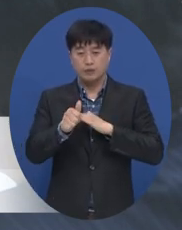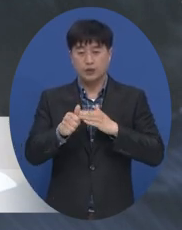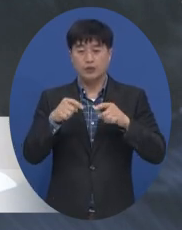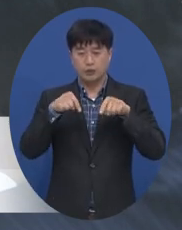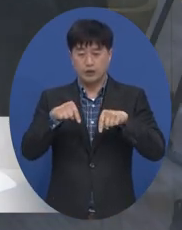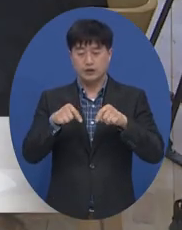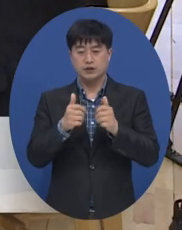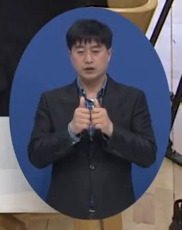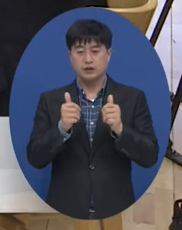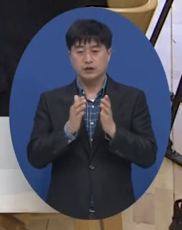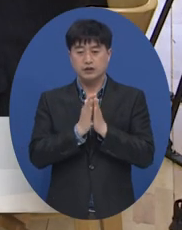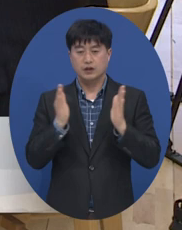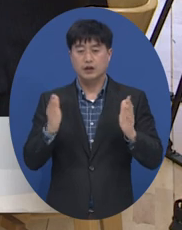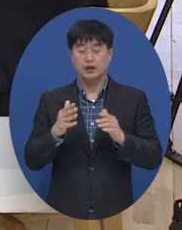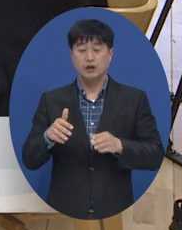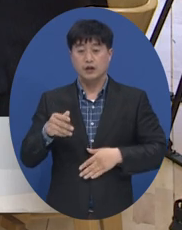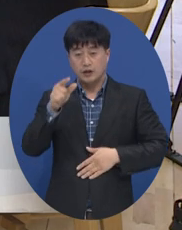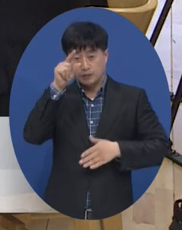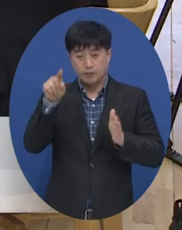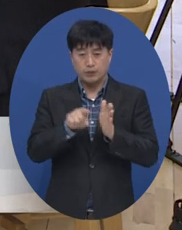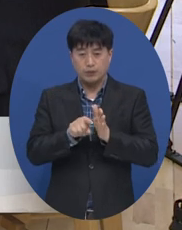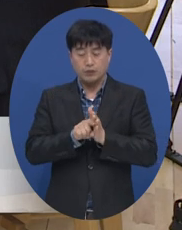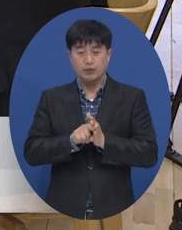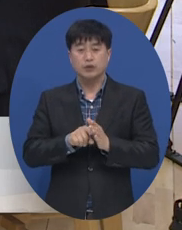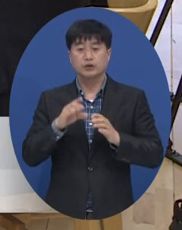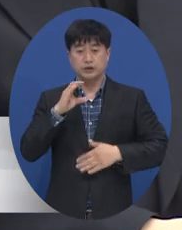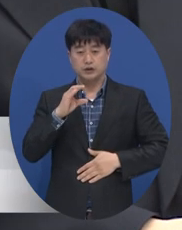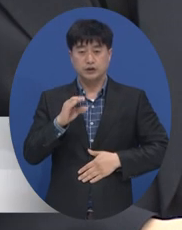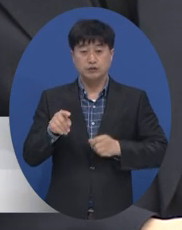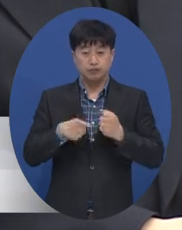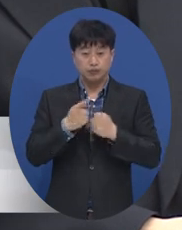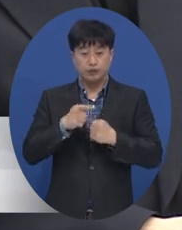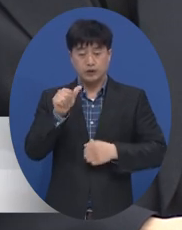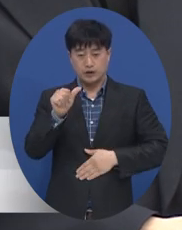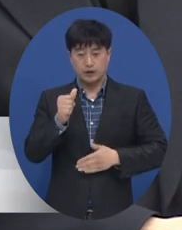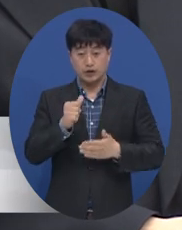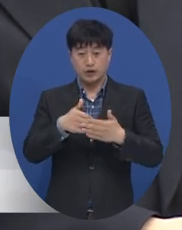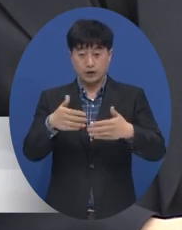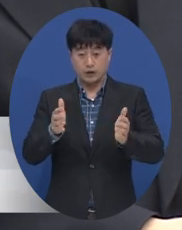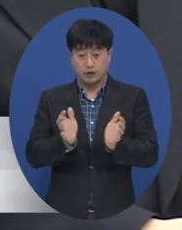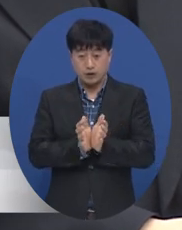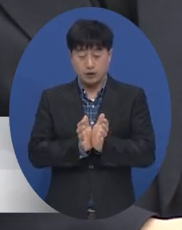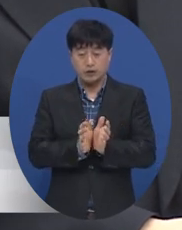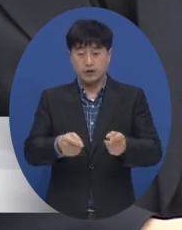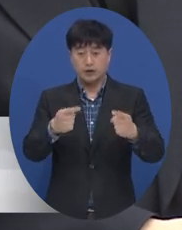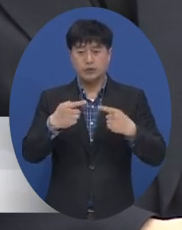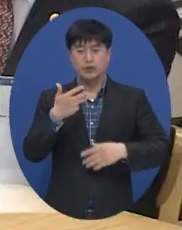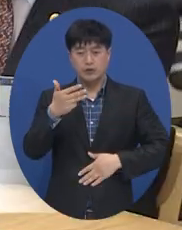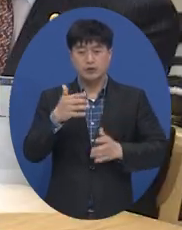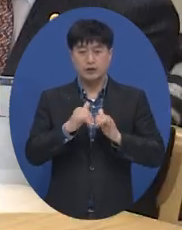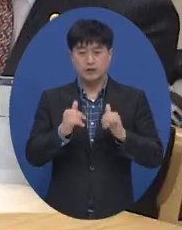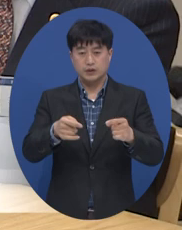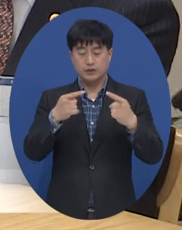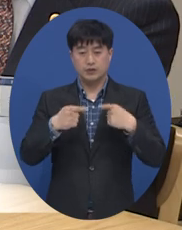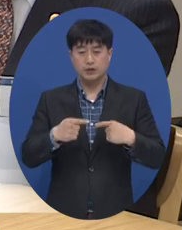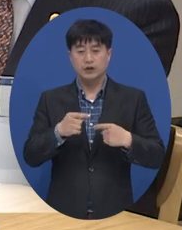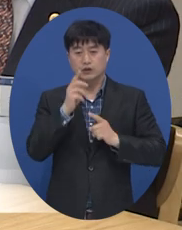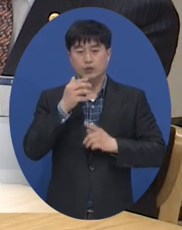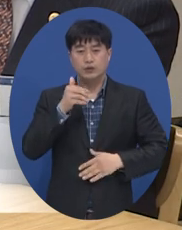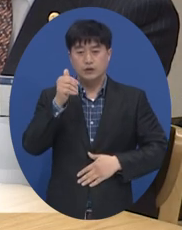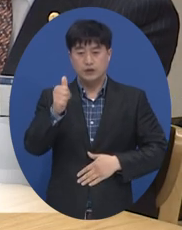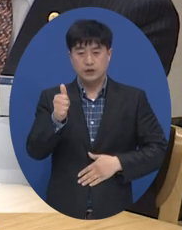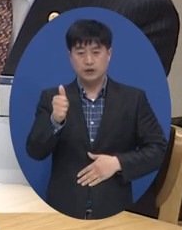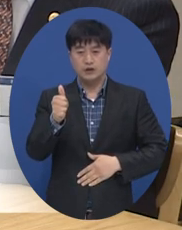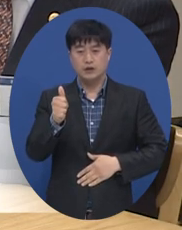열었습니다 기독교와 천주교 불교 등 5개 종단의 대표 8명이 참석한 이번 간담회에서 이제 만